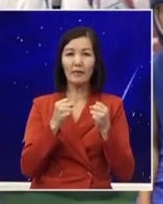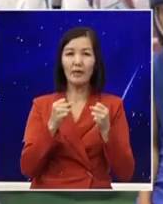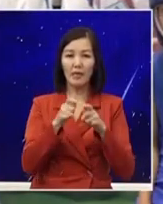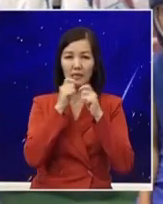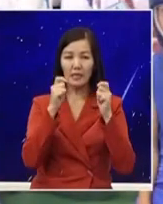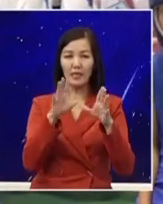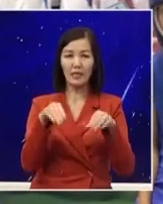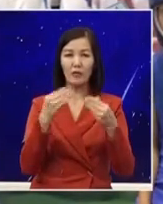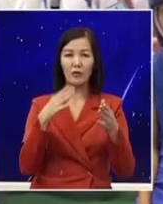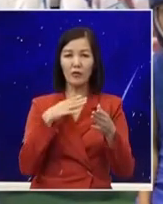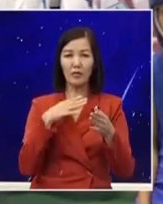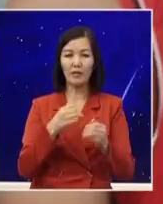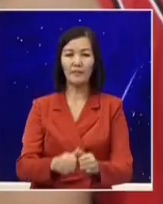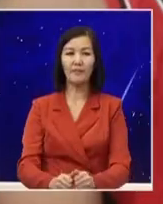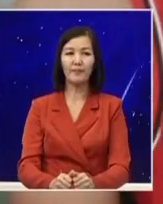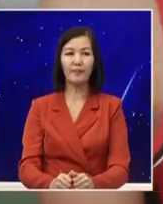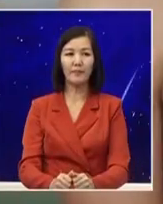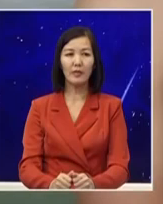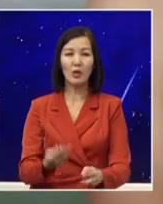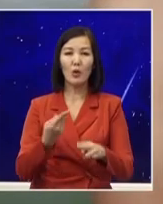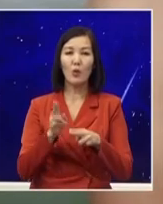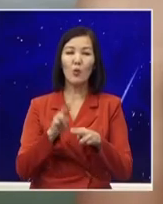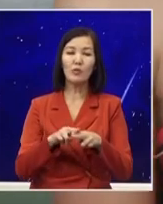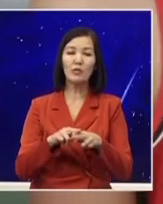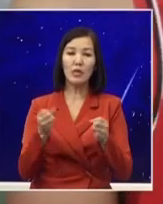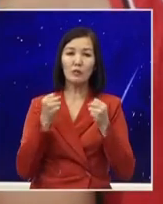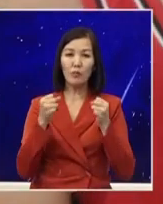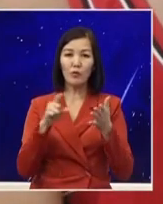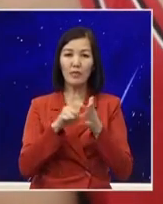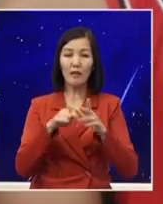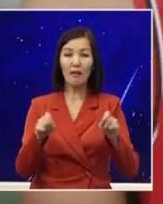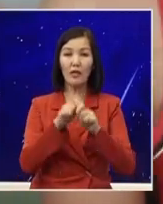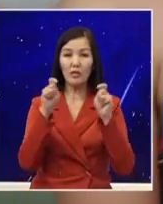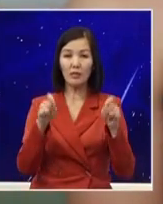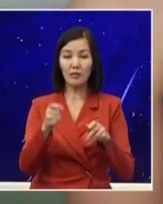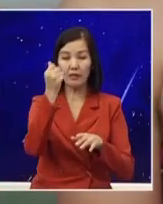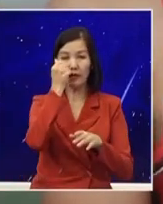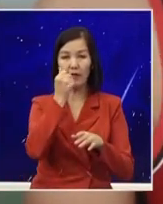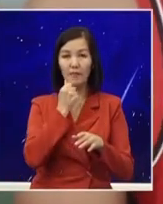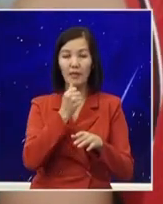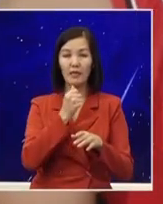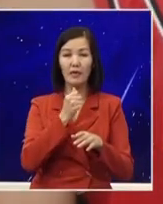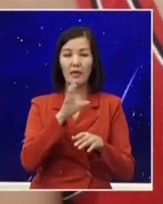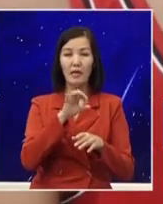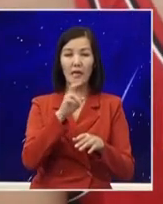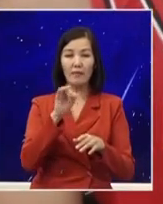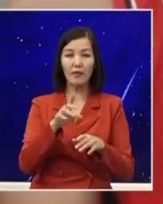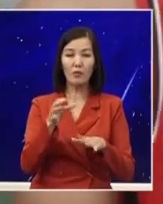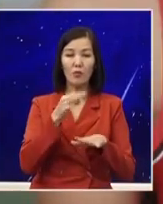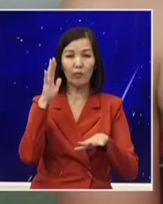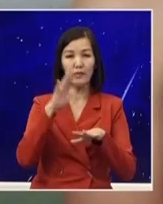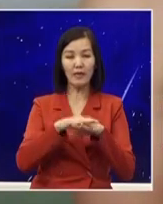деп сыйлықтарын үлестірді. Осындай жаңа спорт залы ашылып жатыр. Осыған рахмет елбасымыз, облыс әкімдеріне алғысым